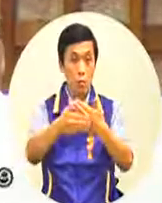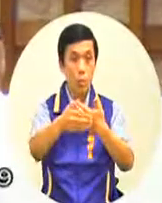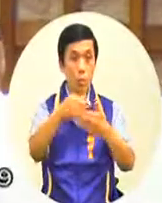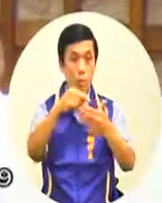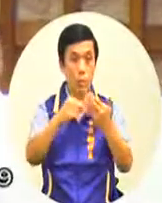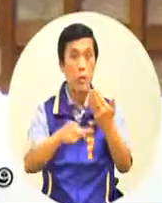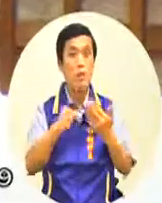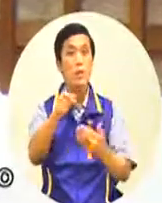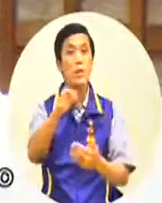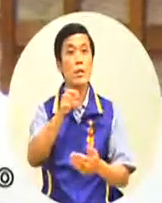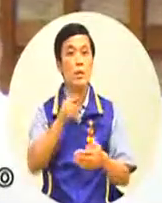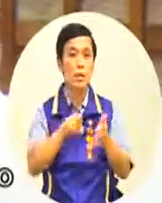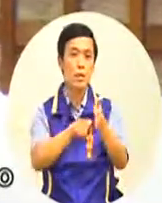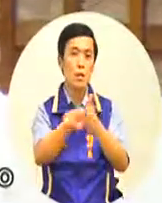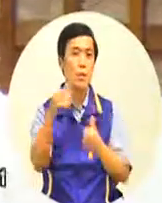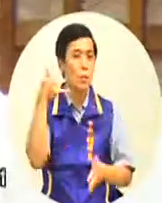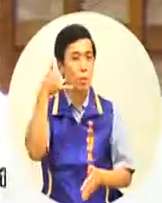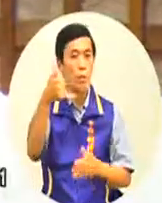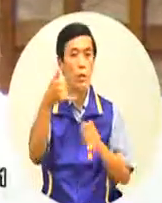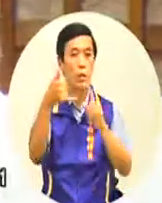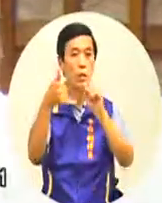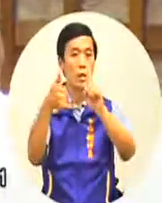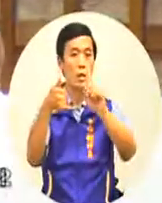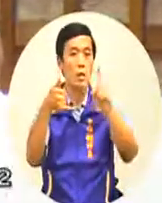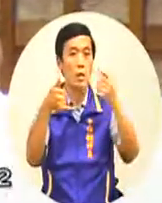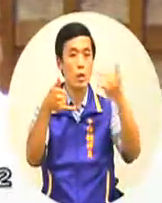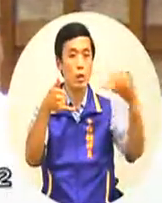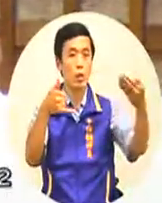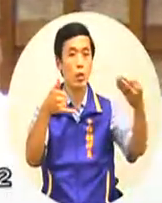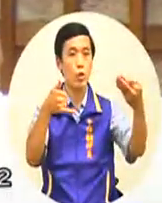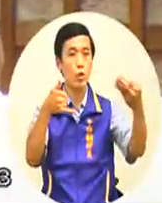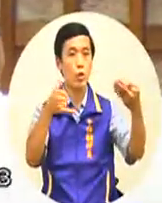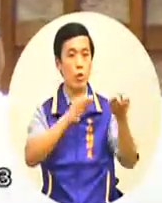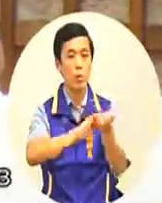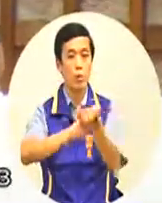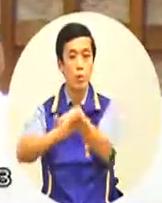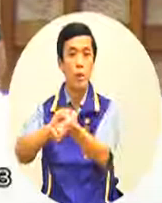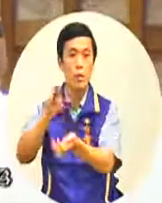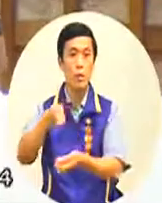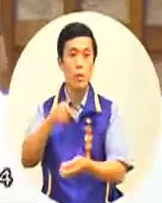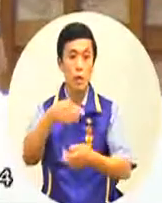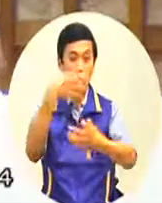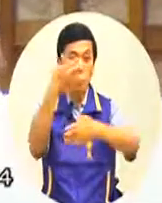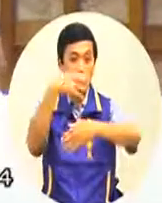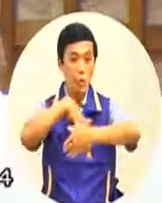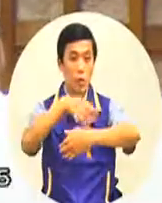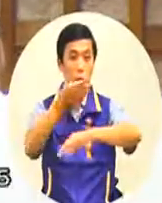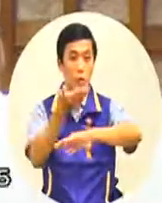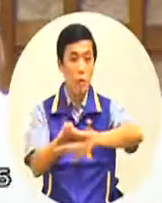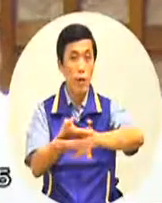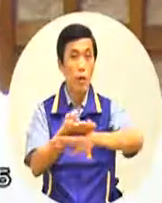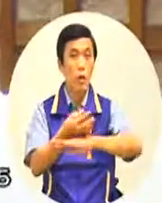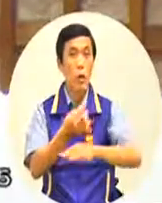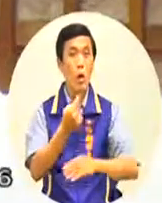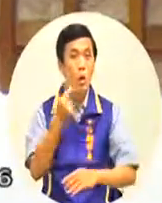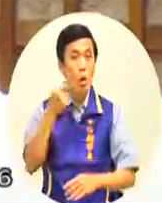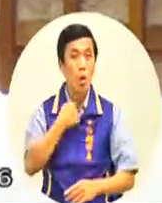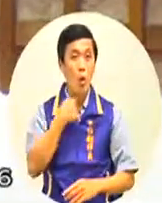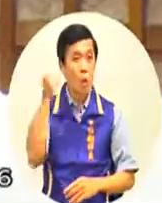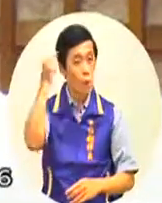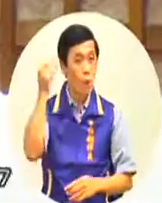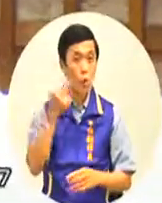啊，你得拍119送病院就好啊。你爱喉头镜、气管内管是要创啥